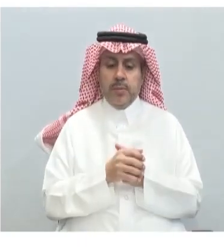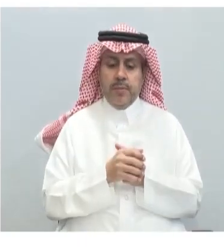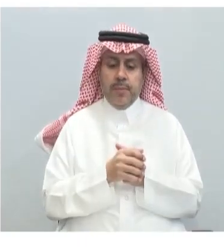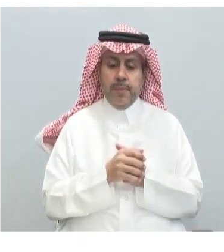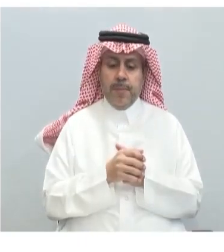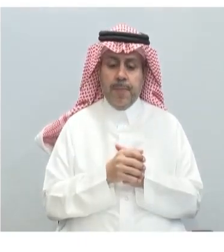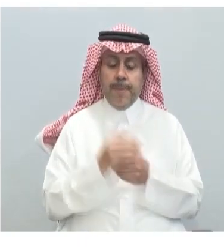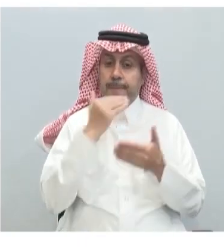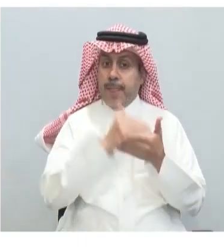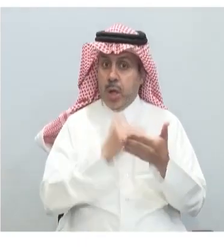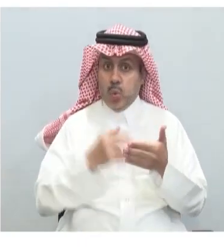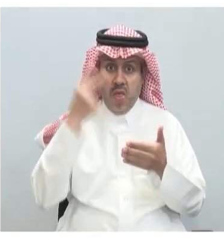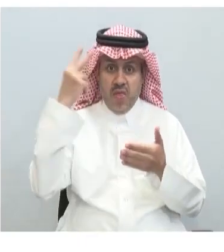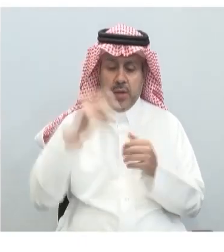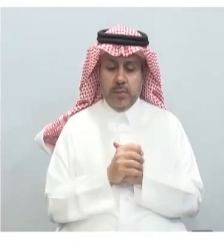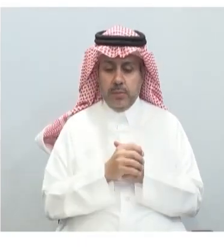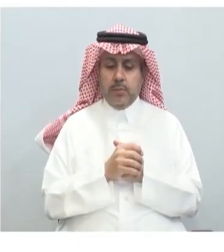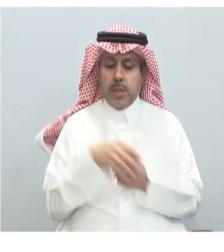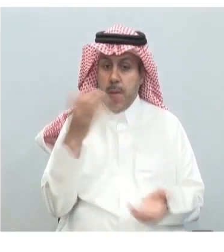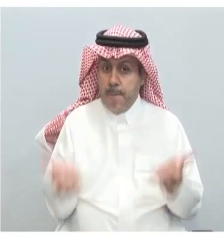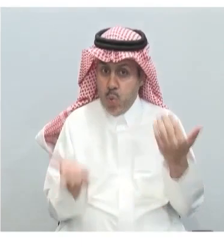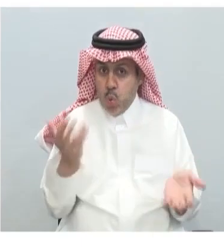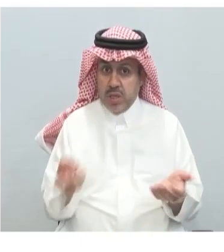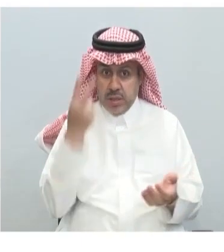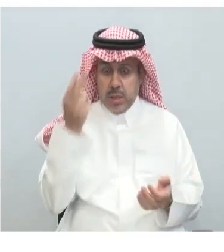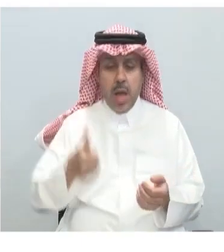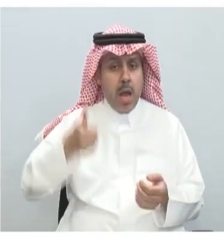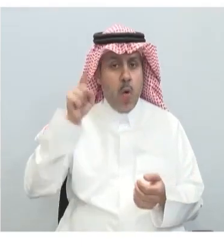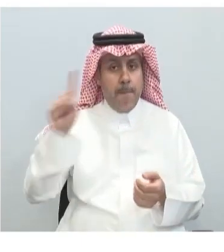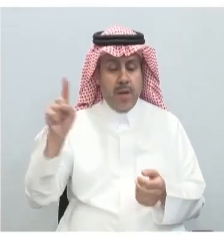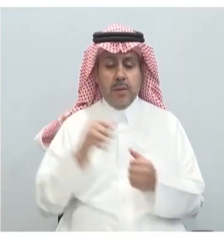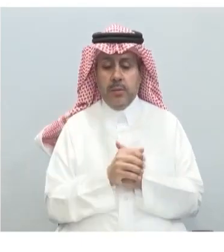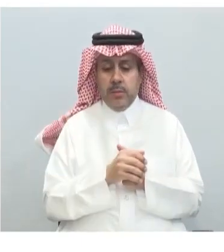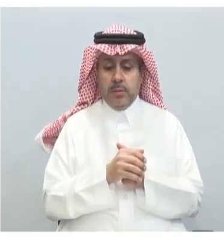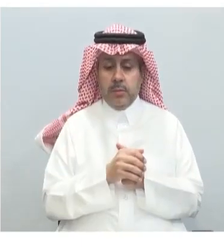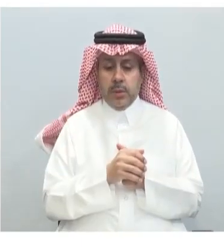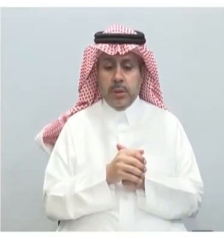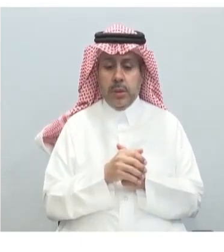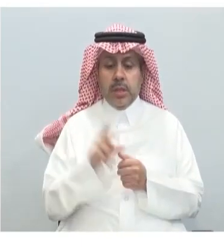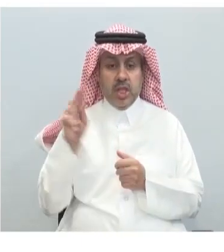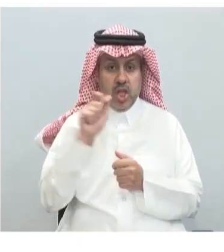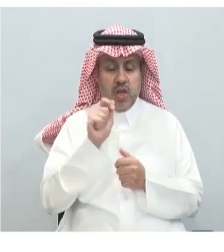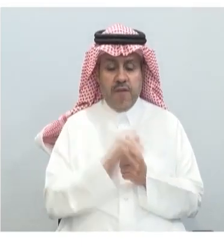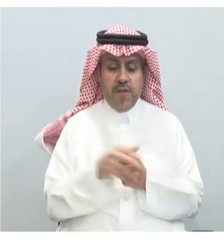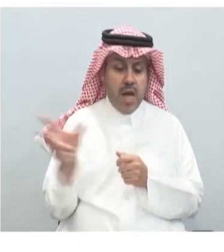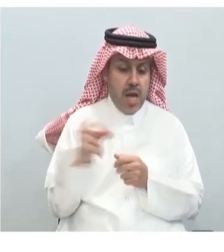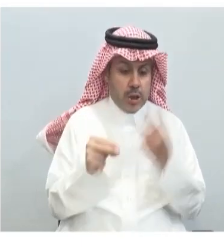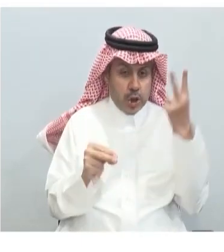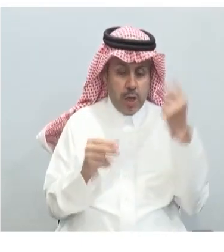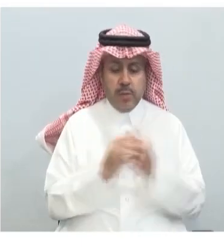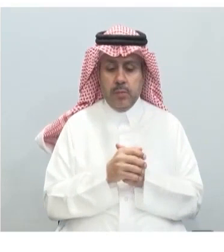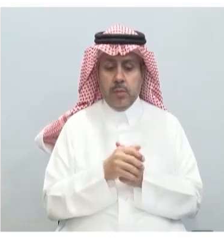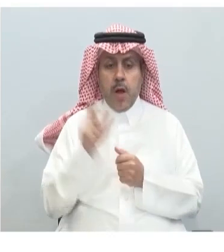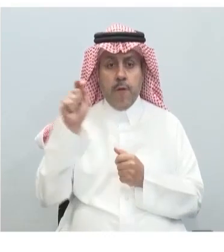اذا الخطوه الثانيه المعادلتين اي وبي تصف تكون الناتجان